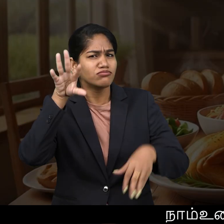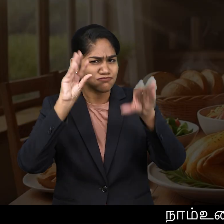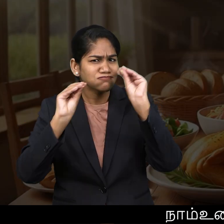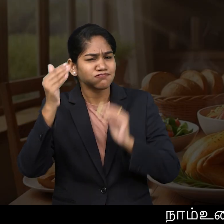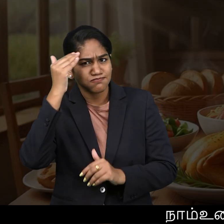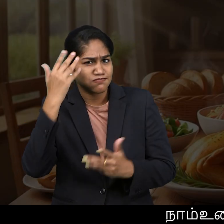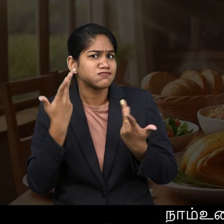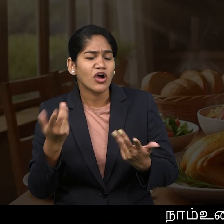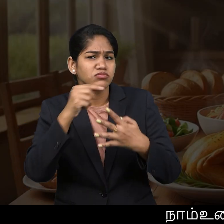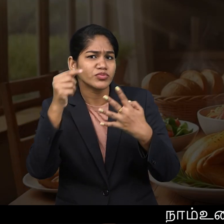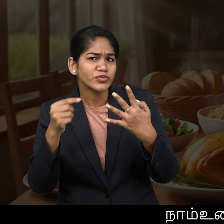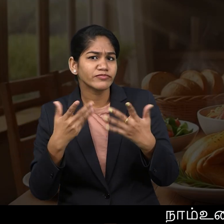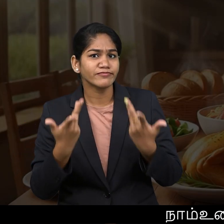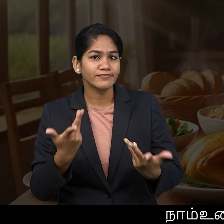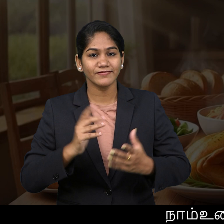நீங்கள்